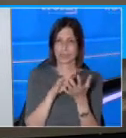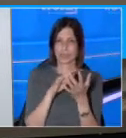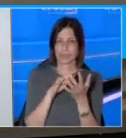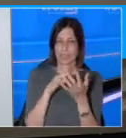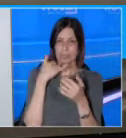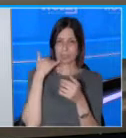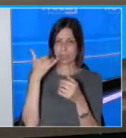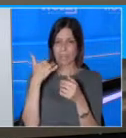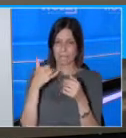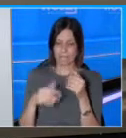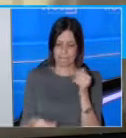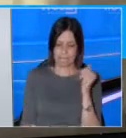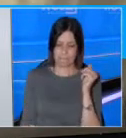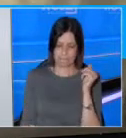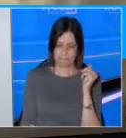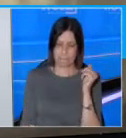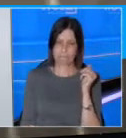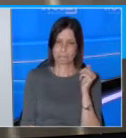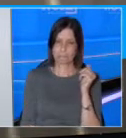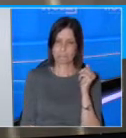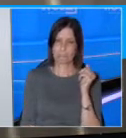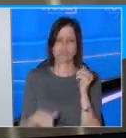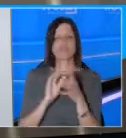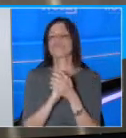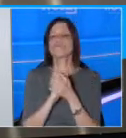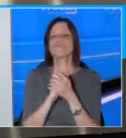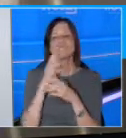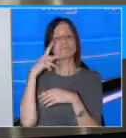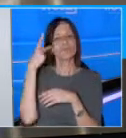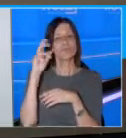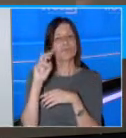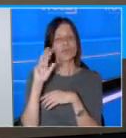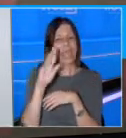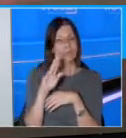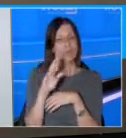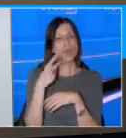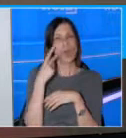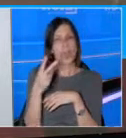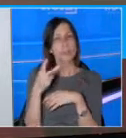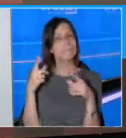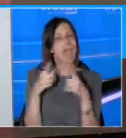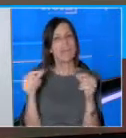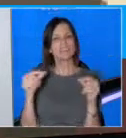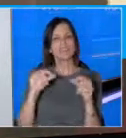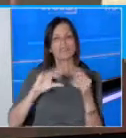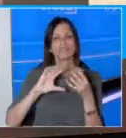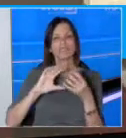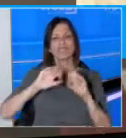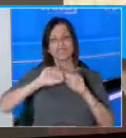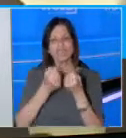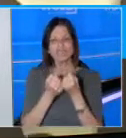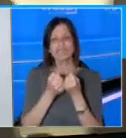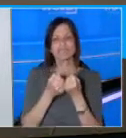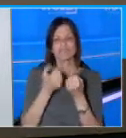הקו? שלום, פרופסור עוזי רבי. אהלן. אנחנו רואים שעזה הרוסה, מקבלים שם את